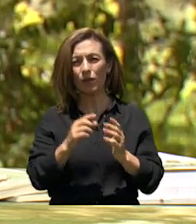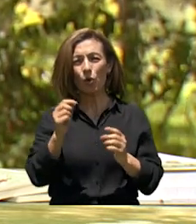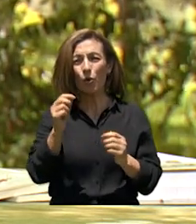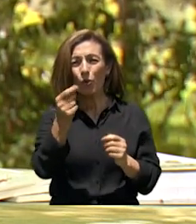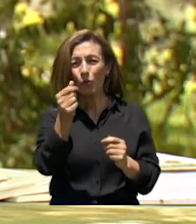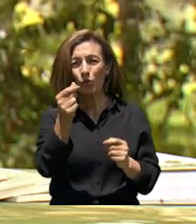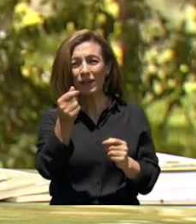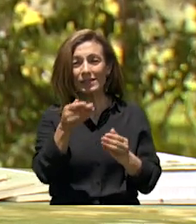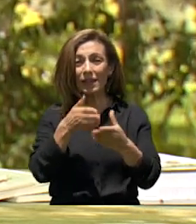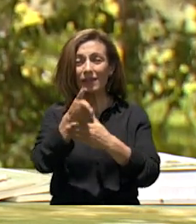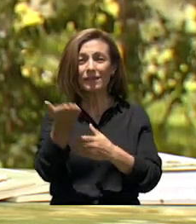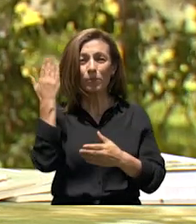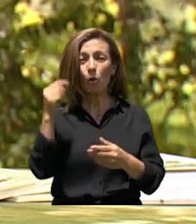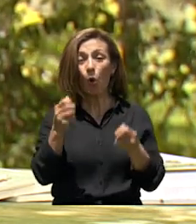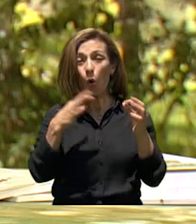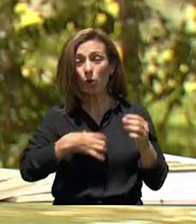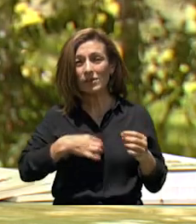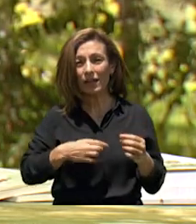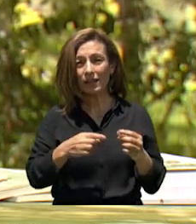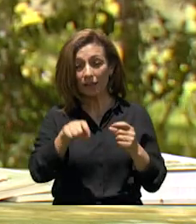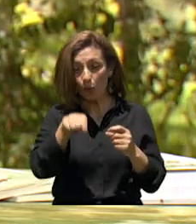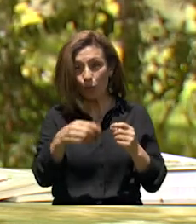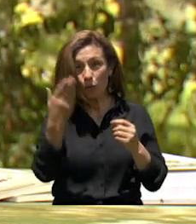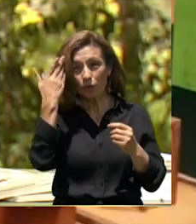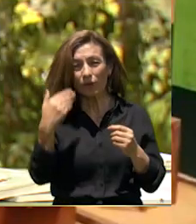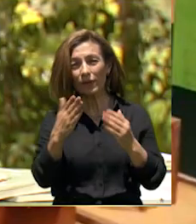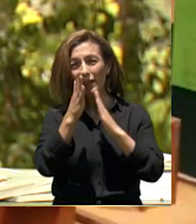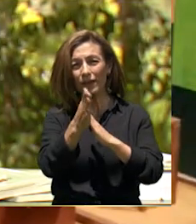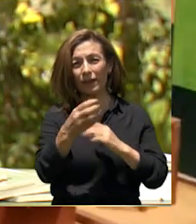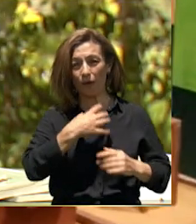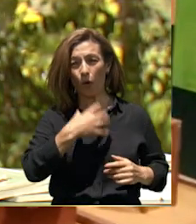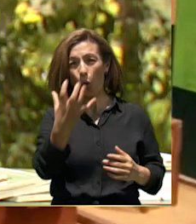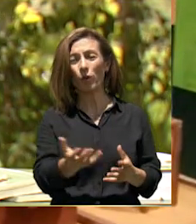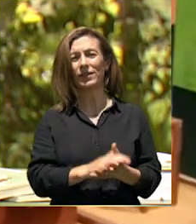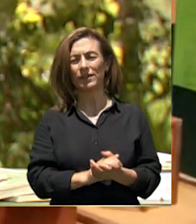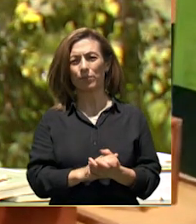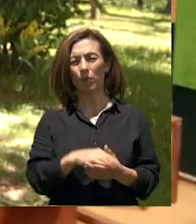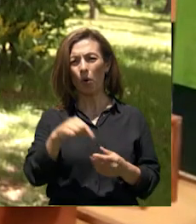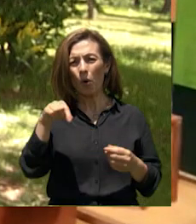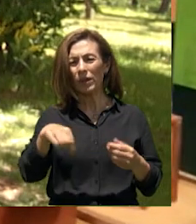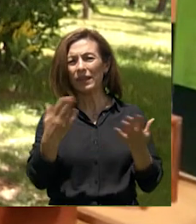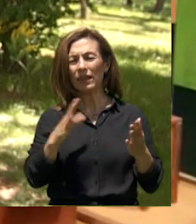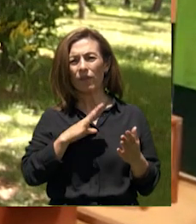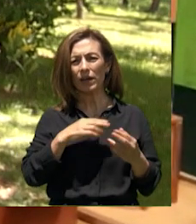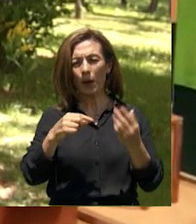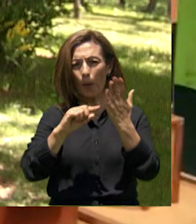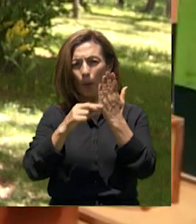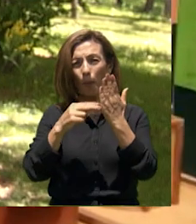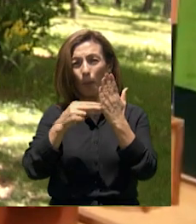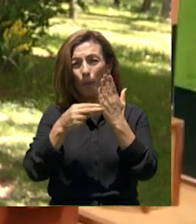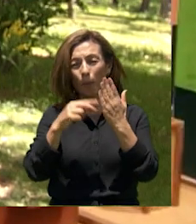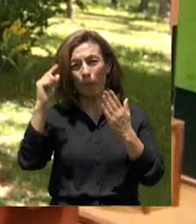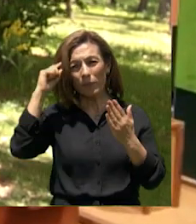bilhassa bu Yayınları takip etmesini öneririm neler var bu programlarda Peki bilim ve teknoloji alanlarında